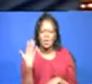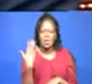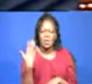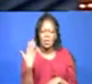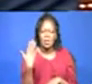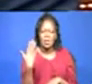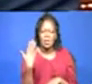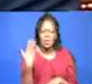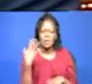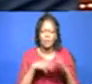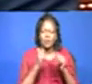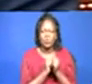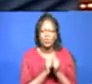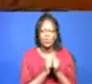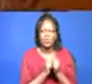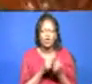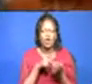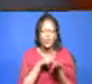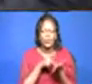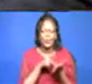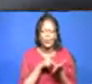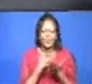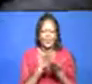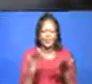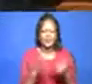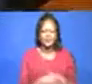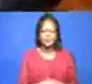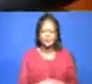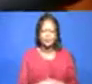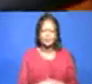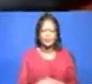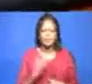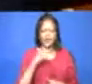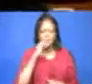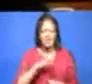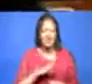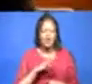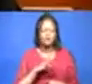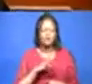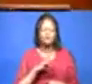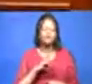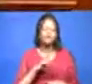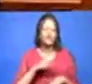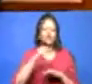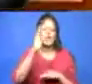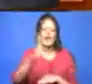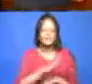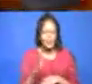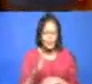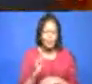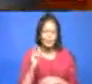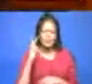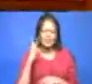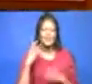mixed with some toxic aspects. Alikuwa spika wa bunge la kitaifa Justin Muturi alikuwa wa pili kusailiwa